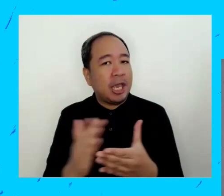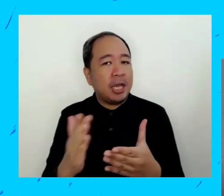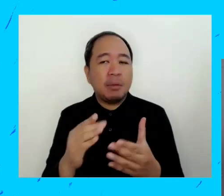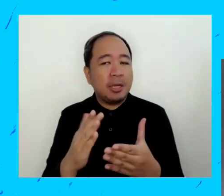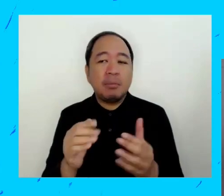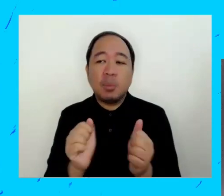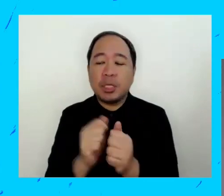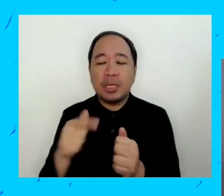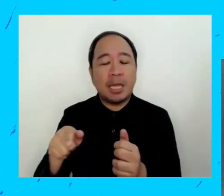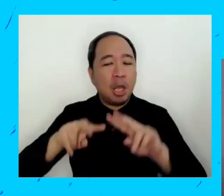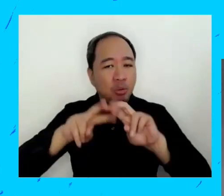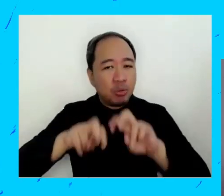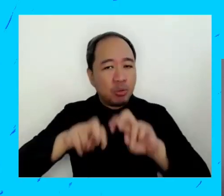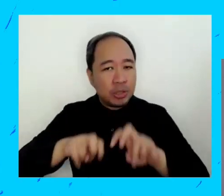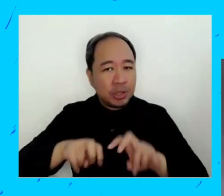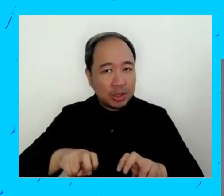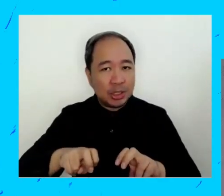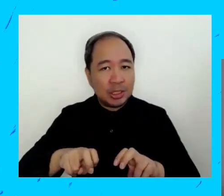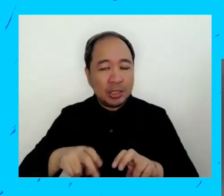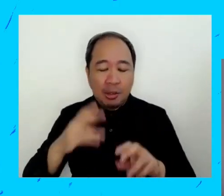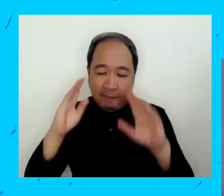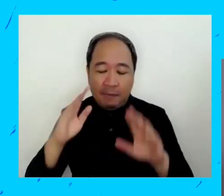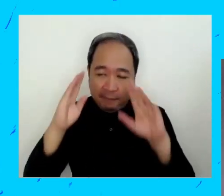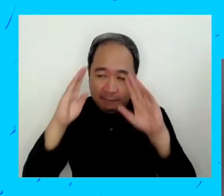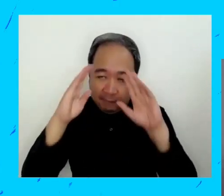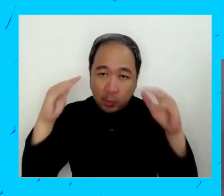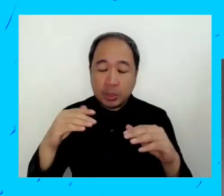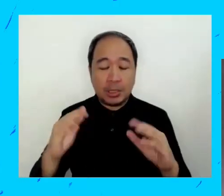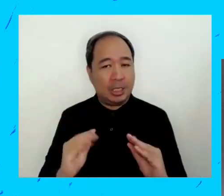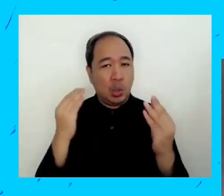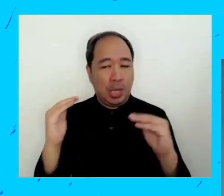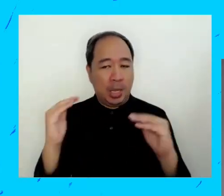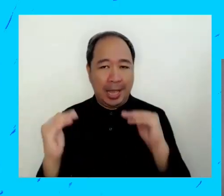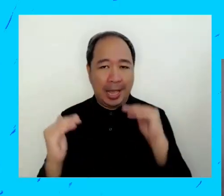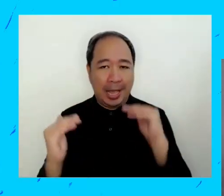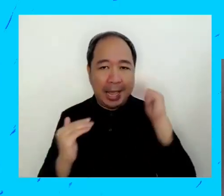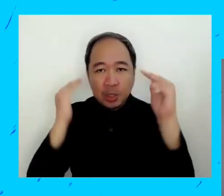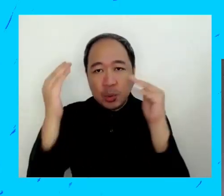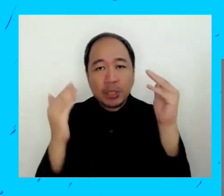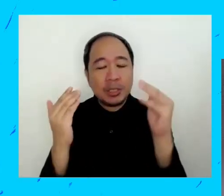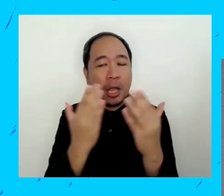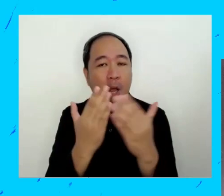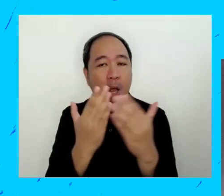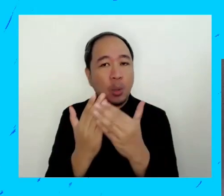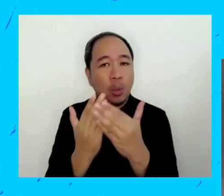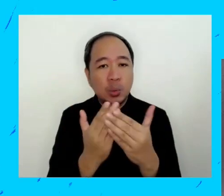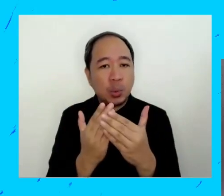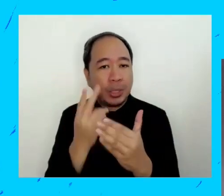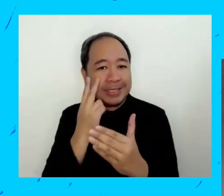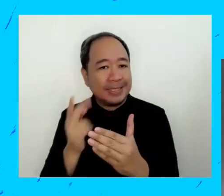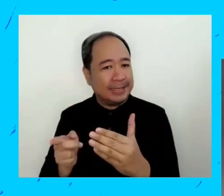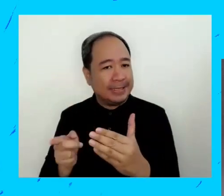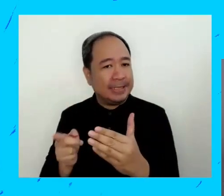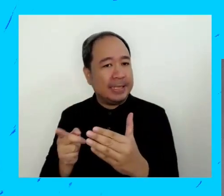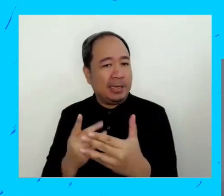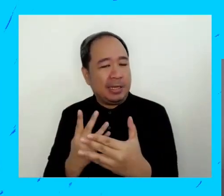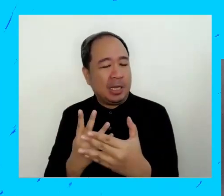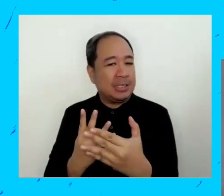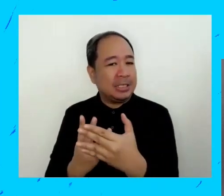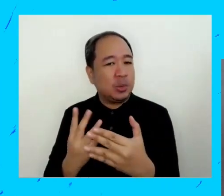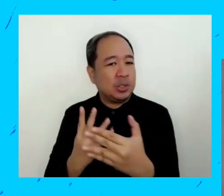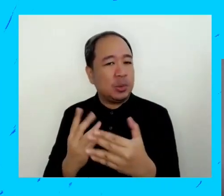des informations que nous avons reçues. Les adolescents hors de l'école ou dans le régime de